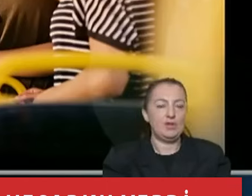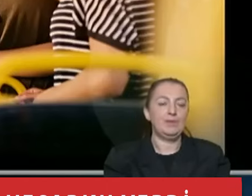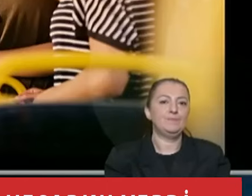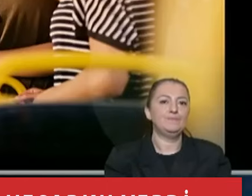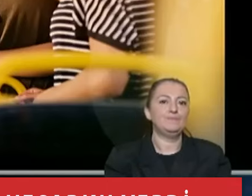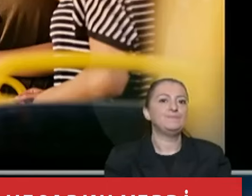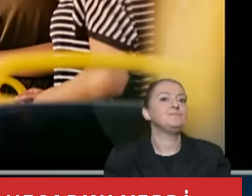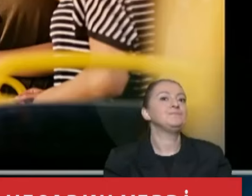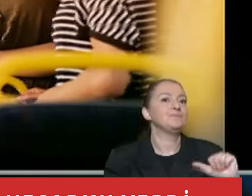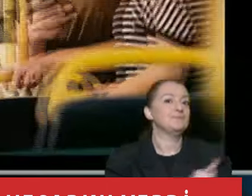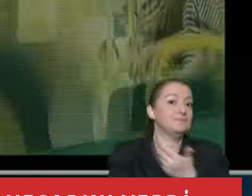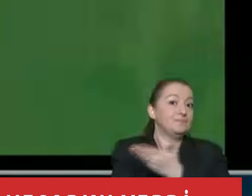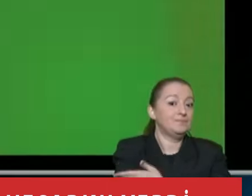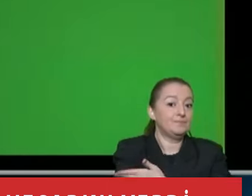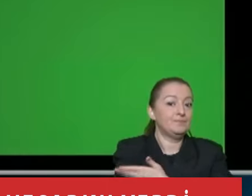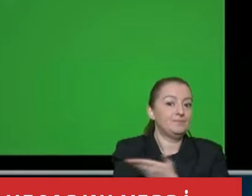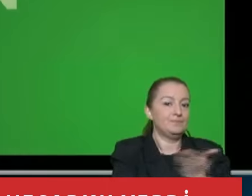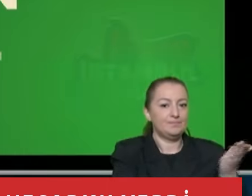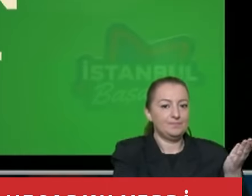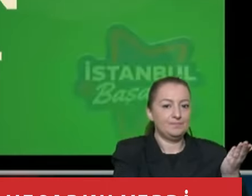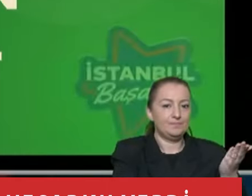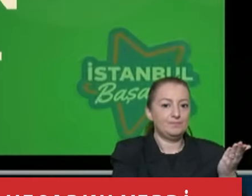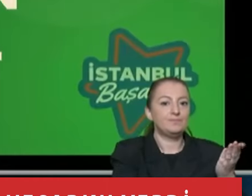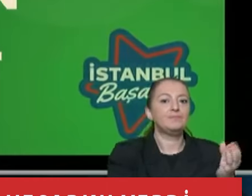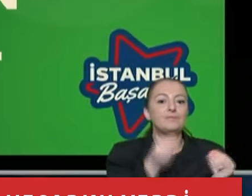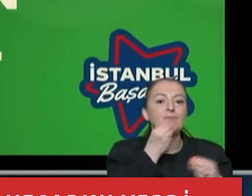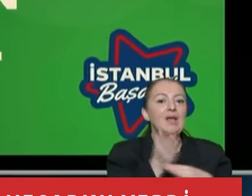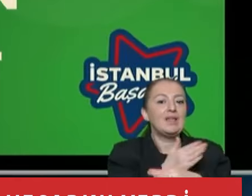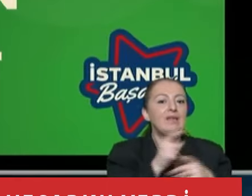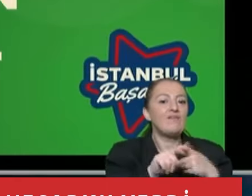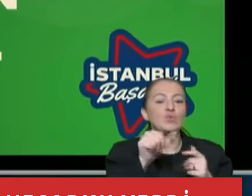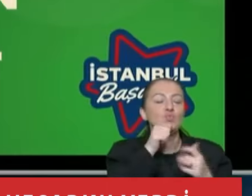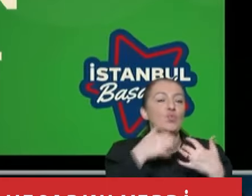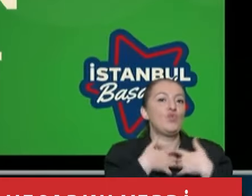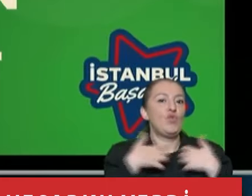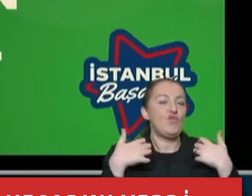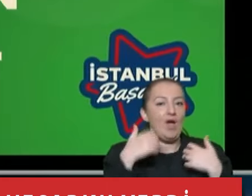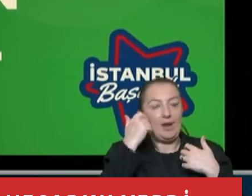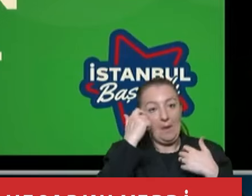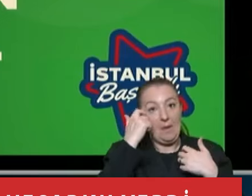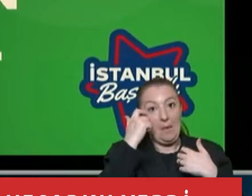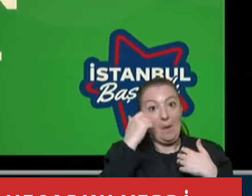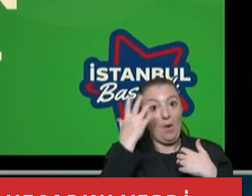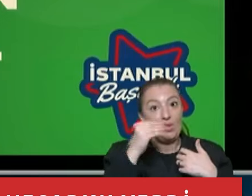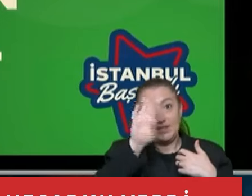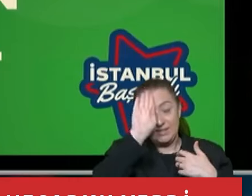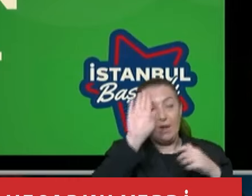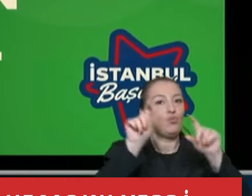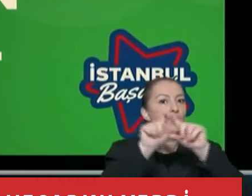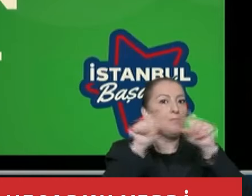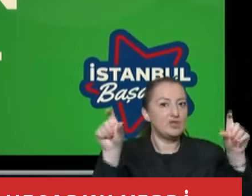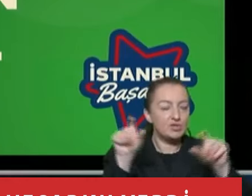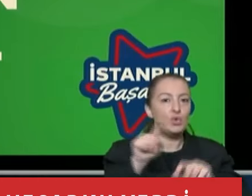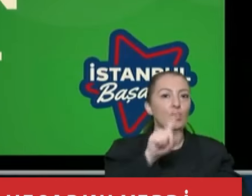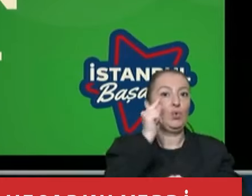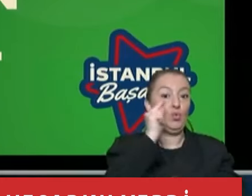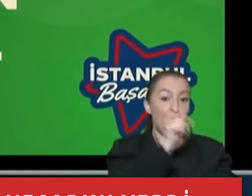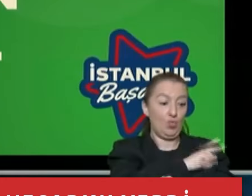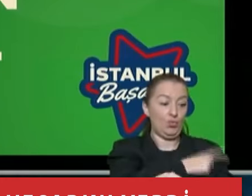değerli hemşerilerim Gıda ve su güvenliğini sağlayan İstanbul başlığıyla güçlü bir